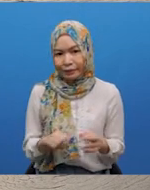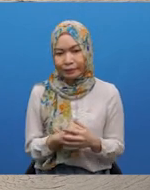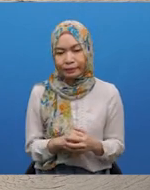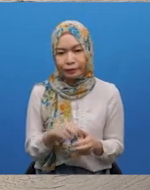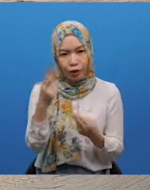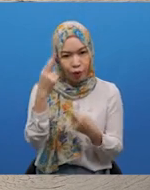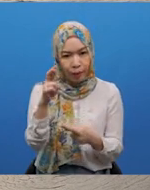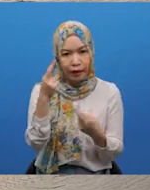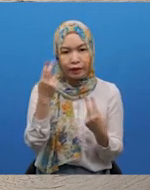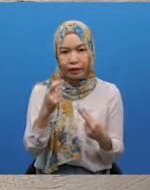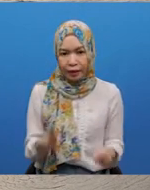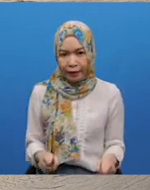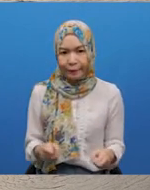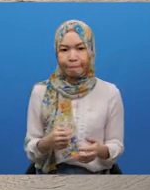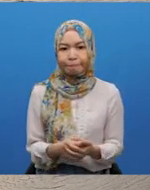Soalan terakhir,